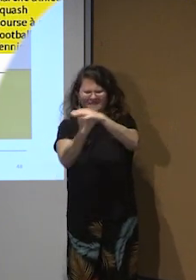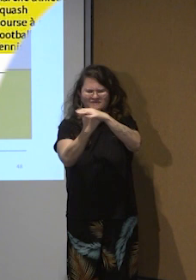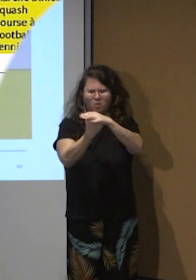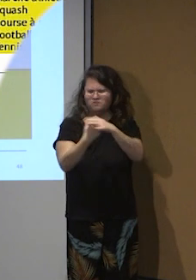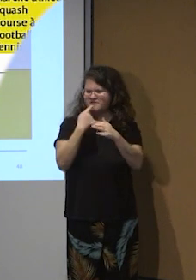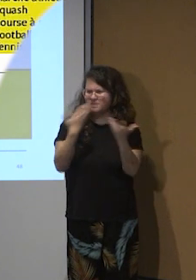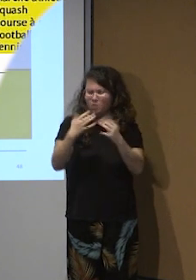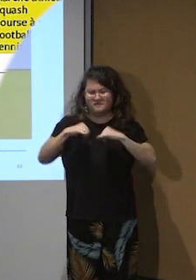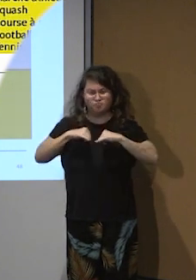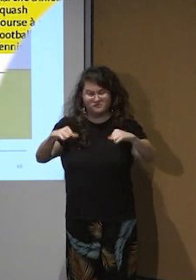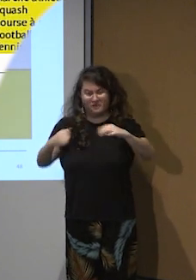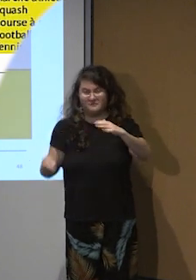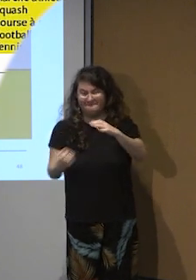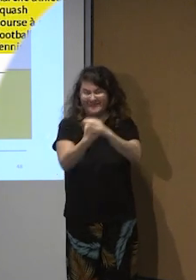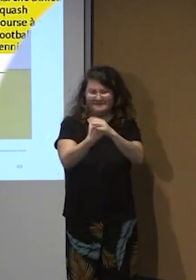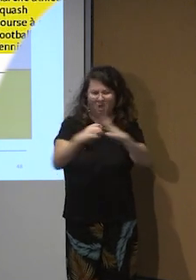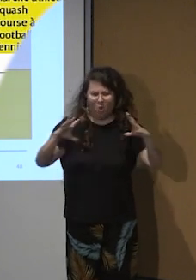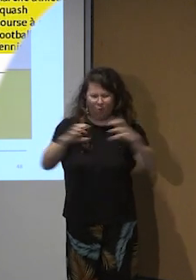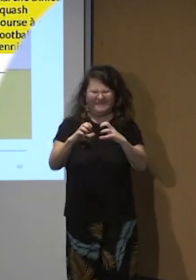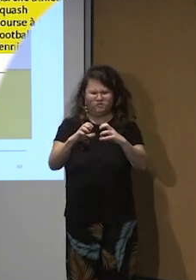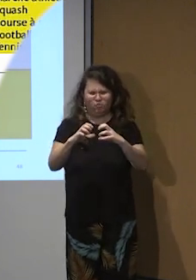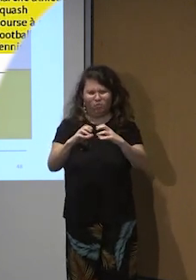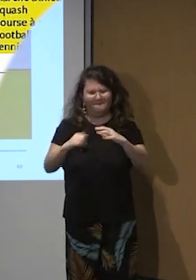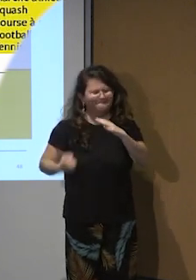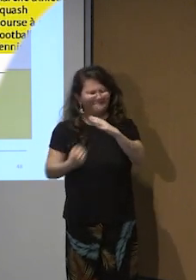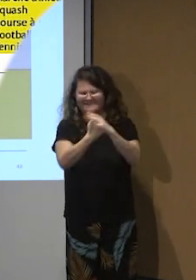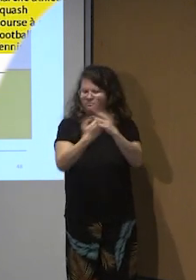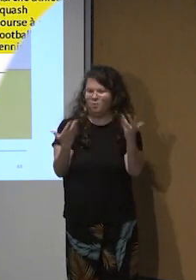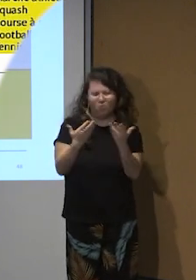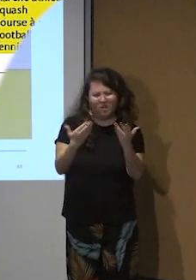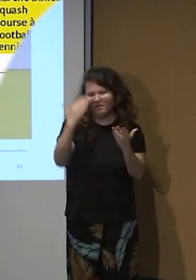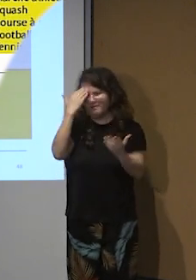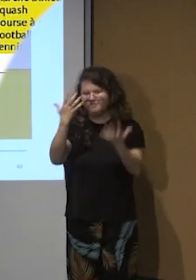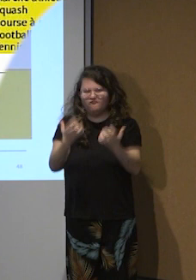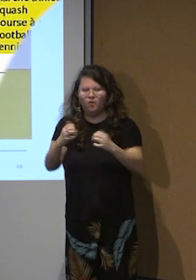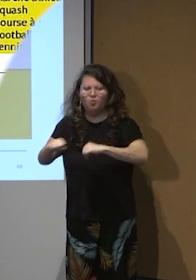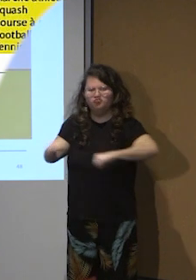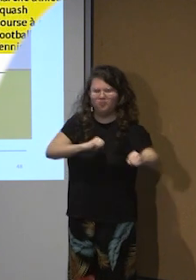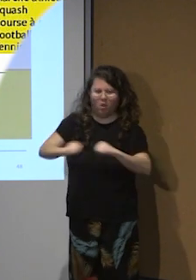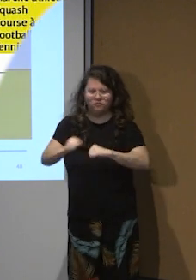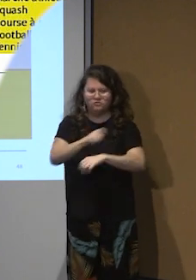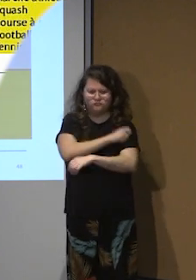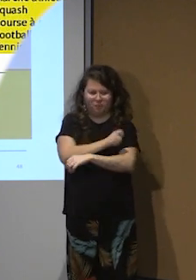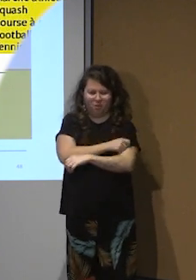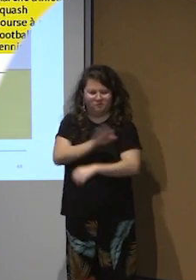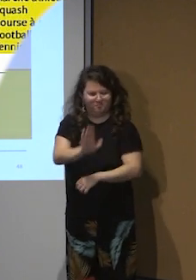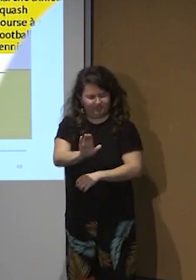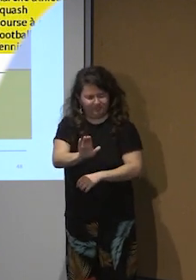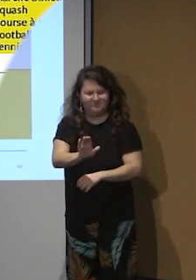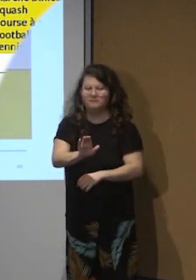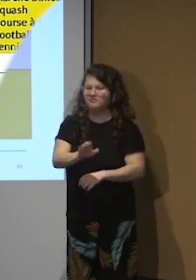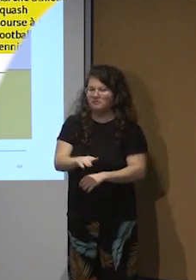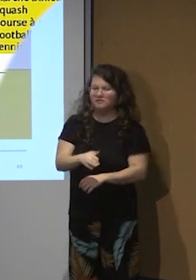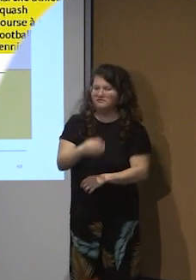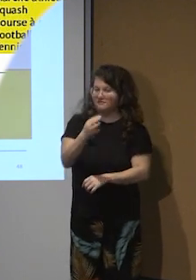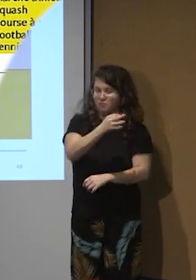puissance maximale, la force de contraction qu'on va devoir mettre pour provoquer le mouvement. Et donc, ça va de puissance pas